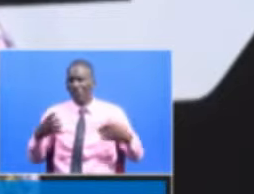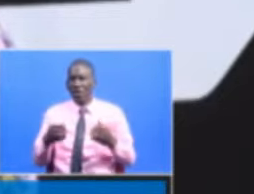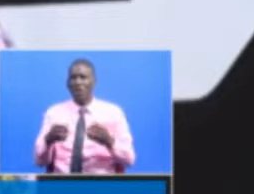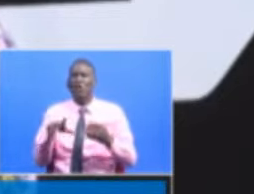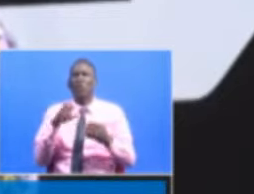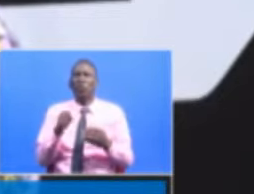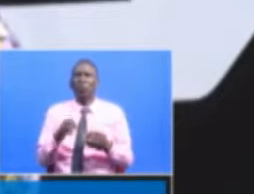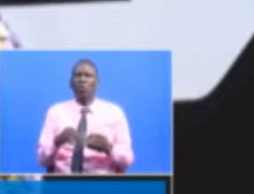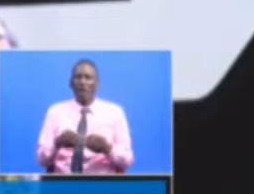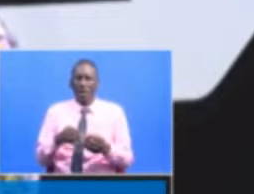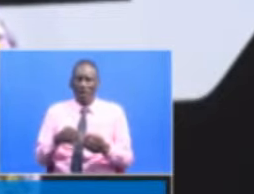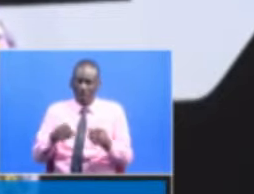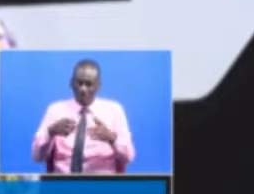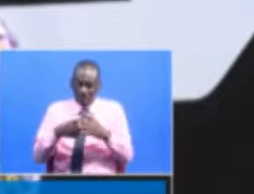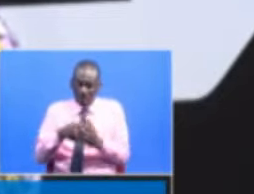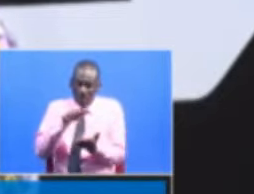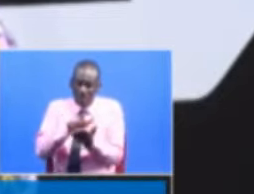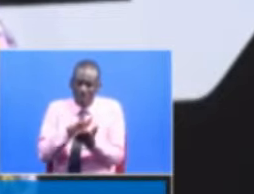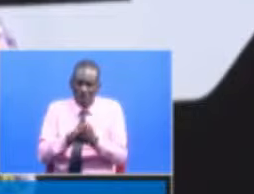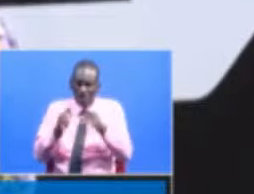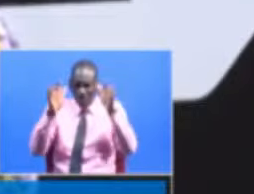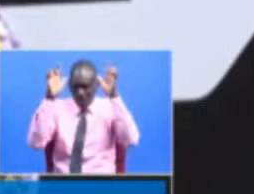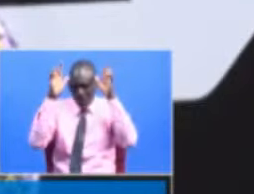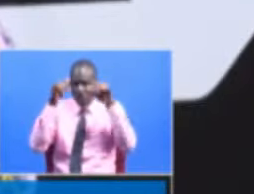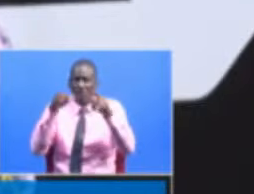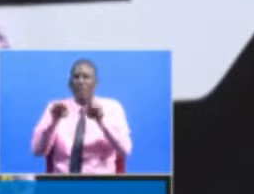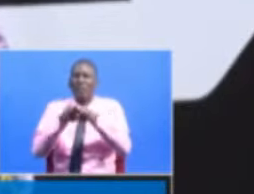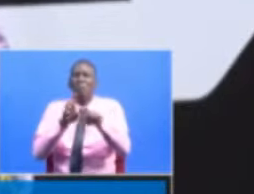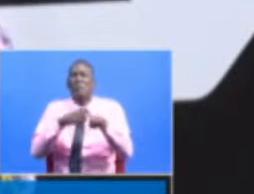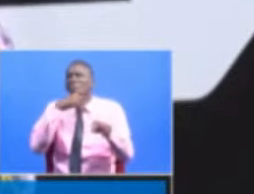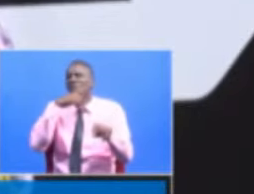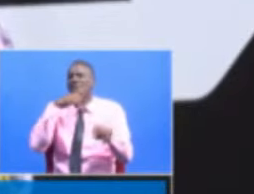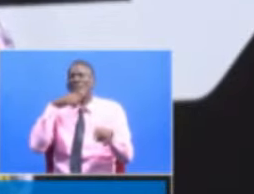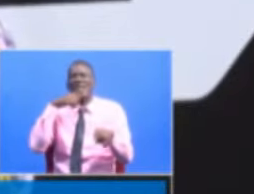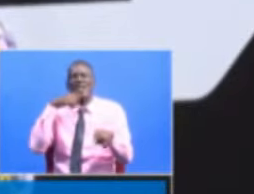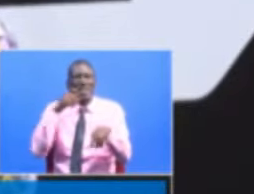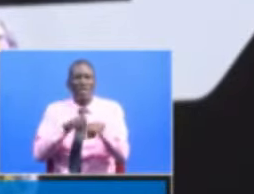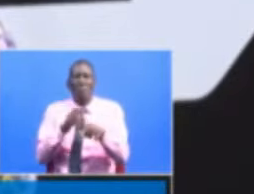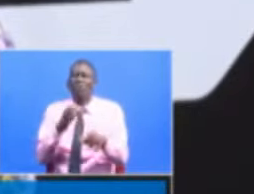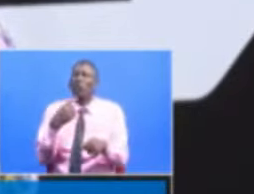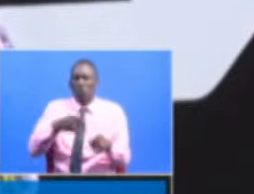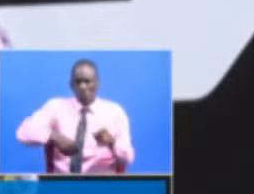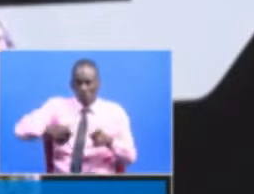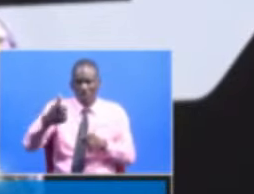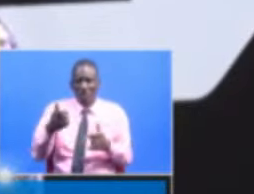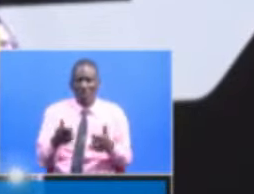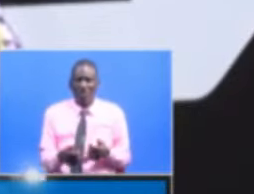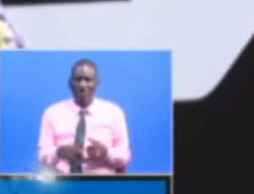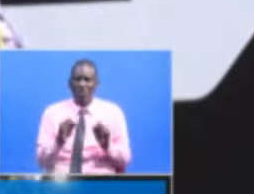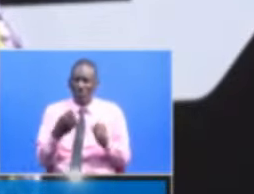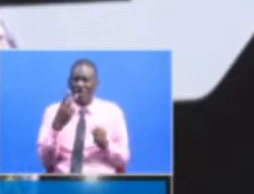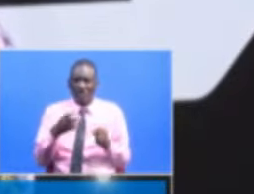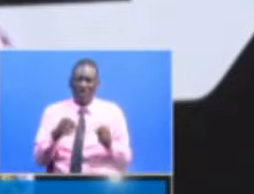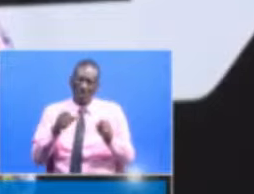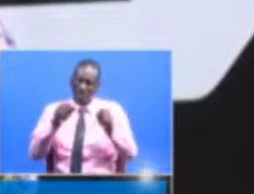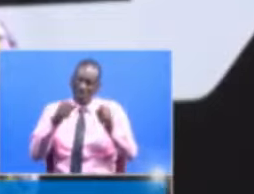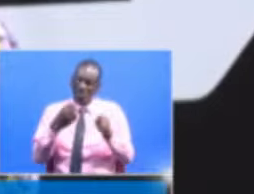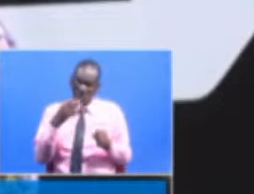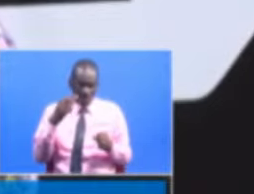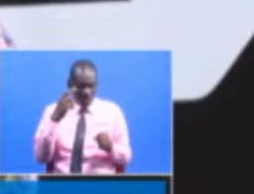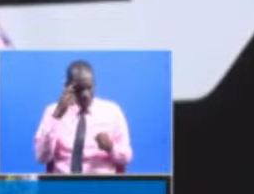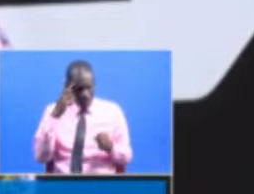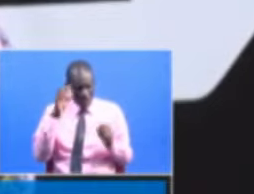kuweka ng'ombe. Na wakati wa ukame hata ikisemekana kwamba muuze kwa sababu ukame imekuja, ninaona tu labda inaweza kusurvive. Ninaendelea mpaka